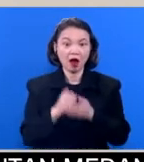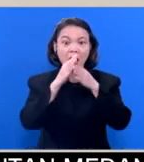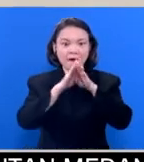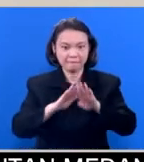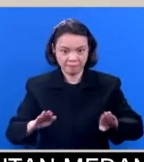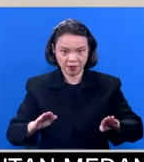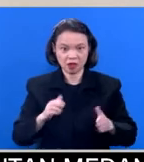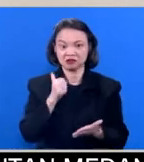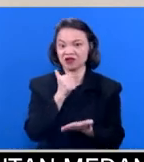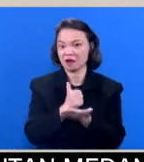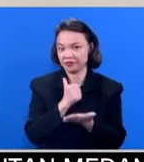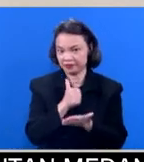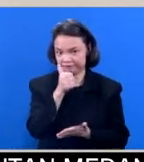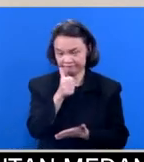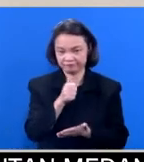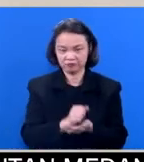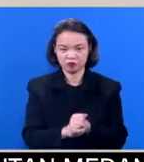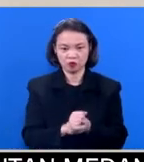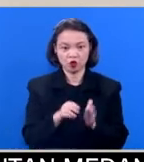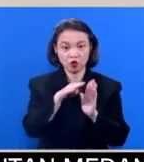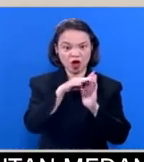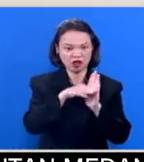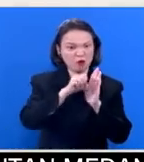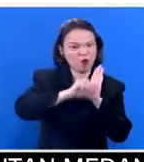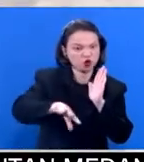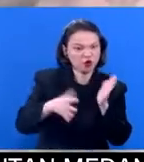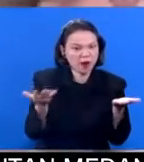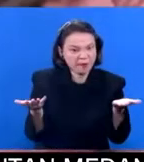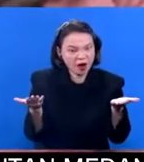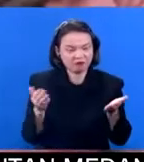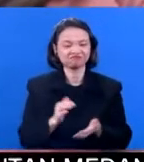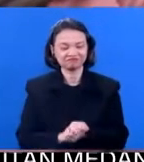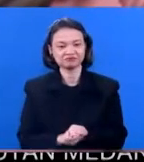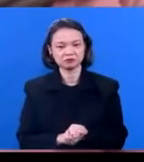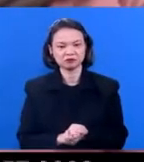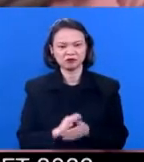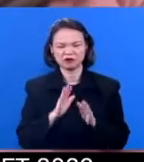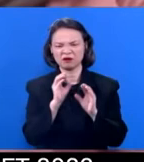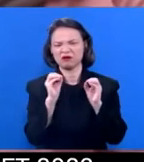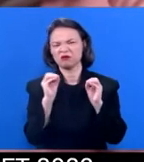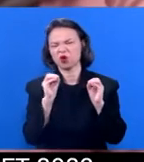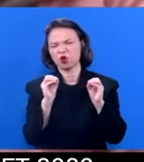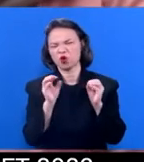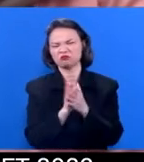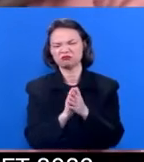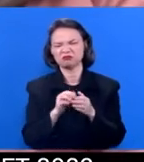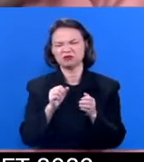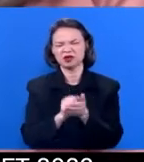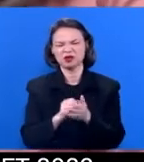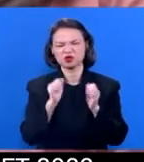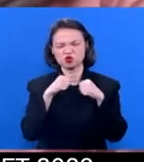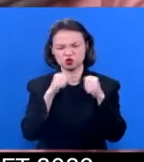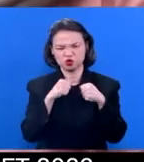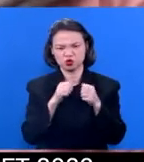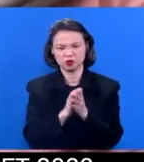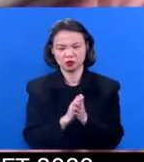Mengingatkan juga ada dulu kasus-kasus yang mengenai kebocoran data, itu aja sih. Sejauh ini belum setuju ya Mbak, soalnya data-data yang kemarin kayak di